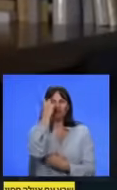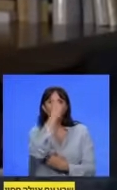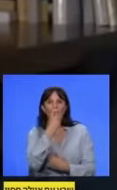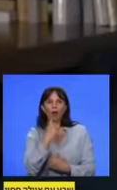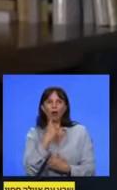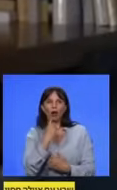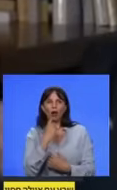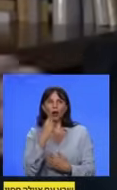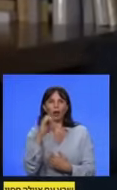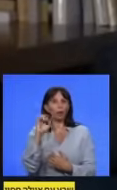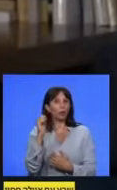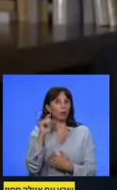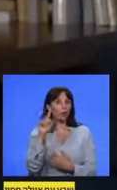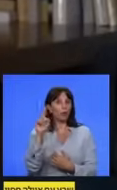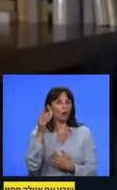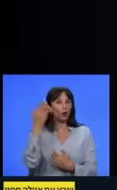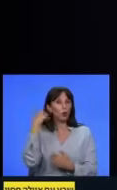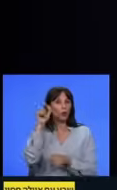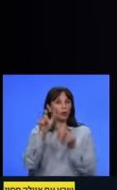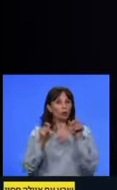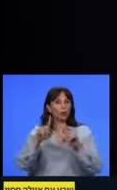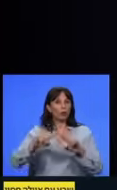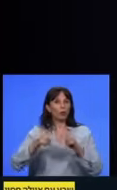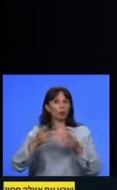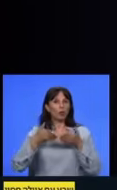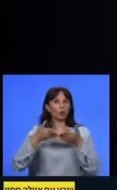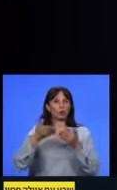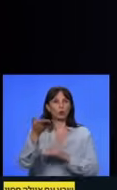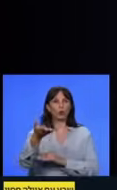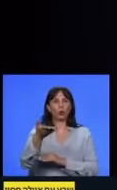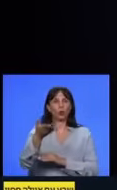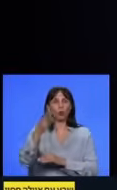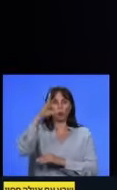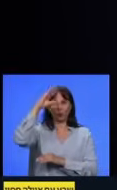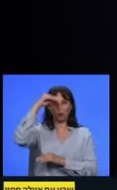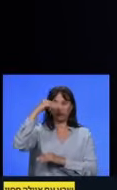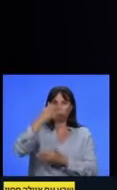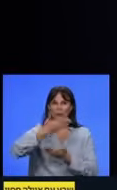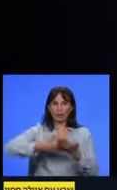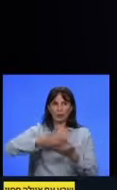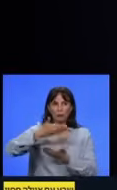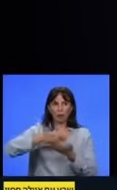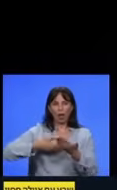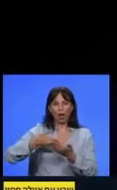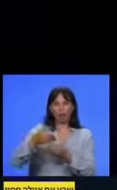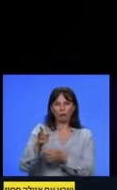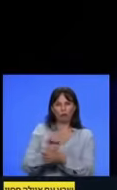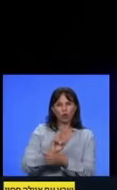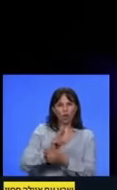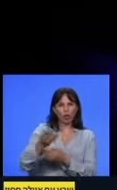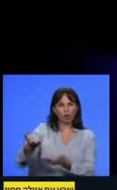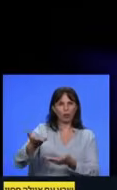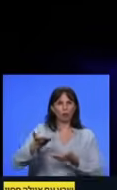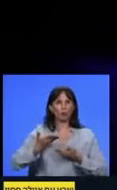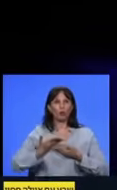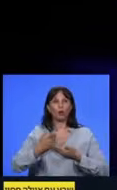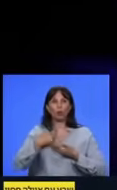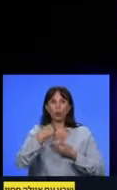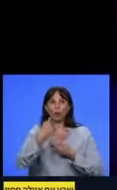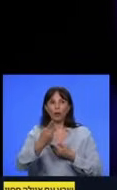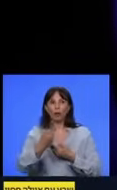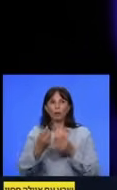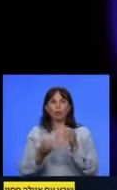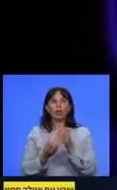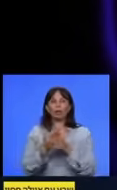לא היו אחרים שסללו לו את הדרך. איקס מסתובב עם מסמכים שאותם השיג בעורמה ובשקר, וטוען לכאורה שהוא מקים